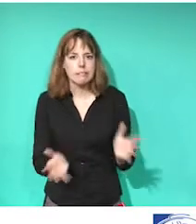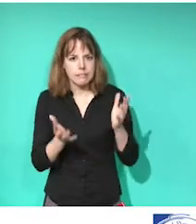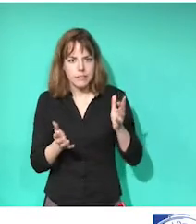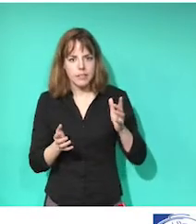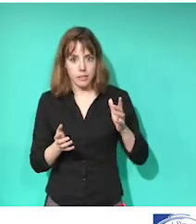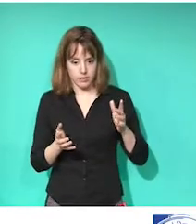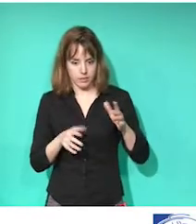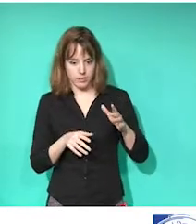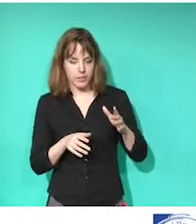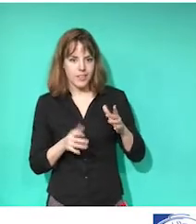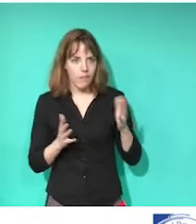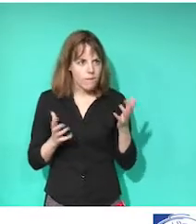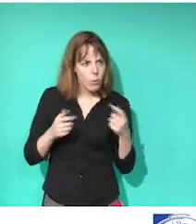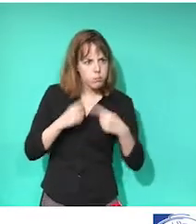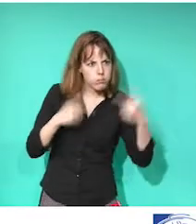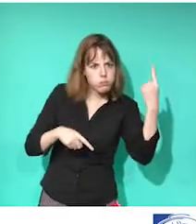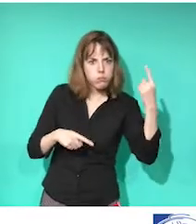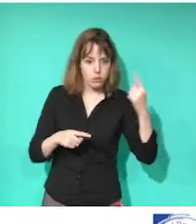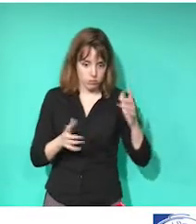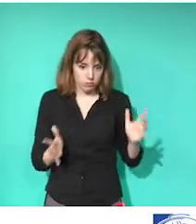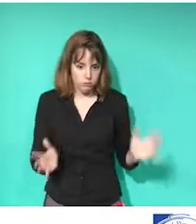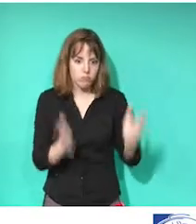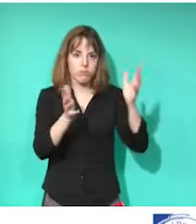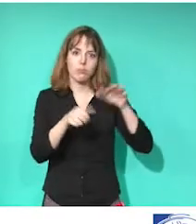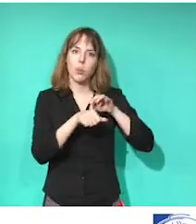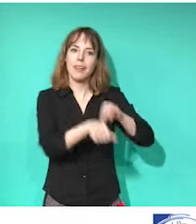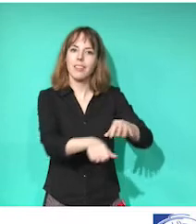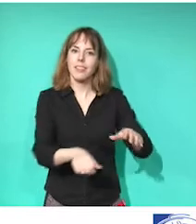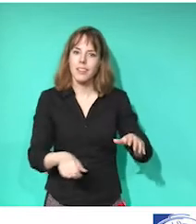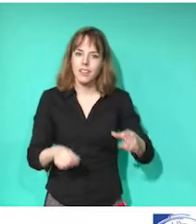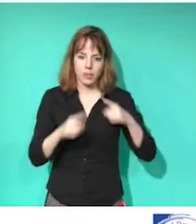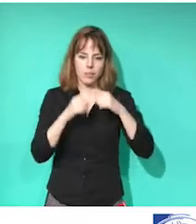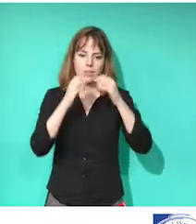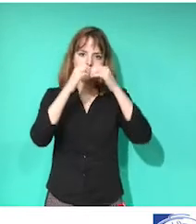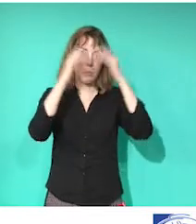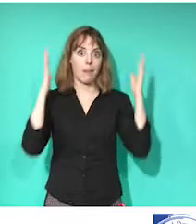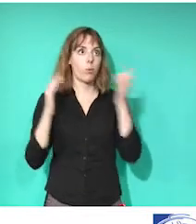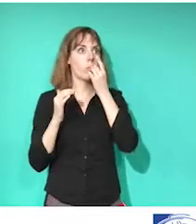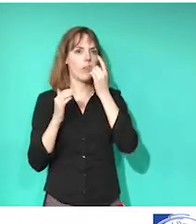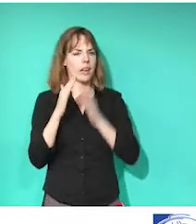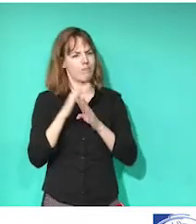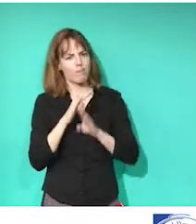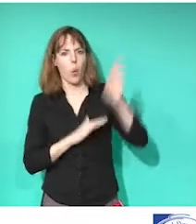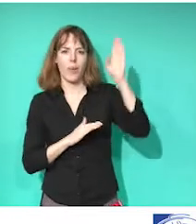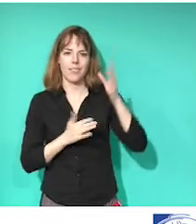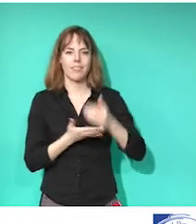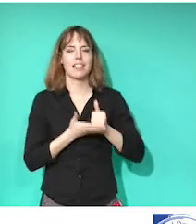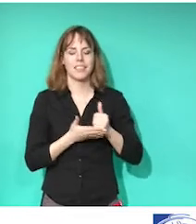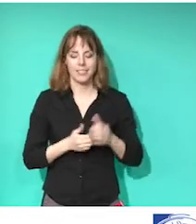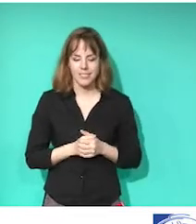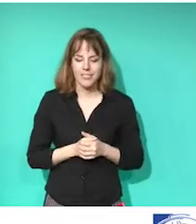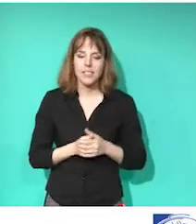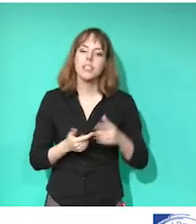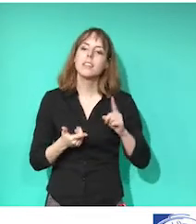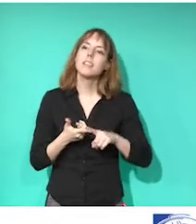qui sont là pour accompagner l'ambition des femmes, lutter contre le plafond de verre. Il y a toute une autre série de